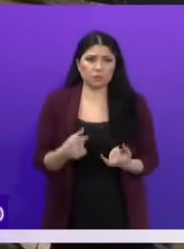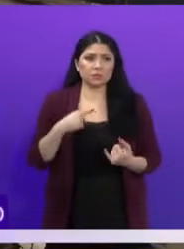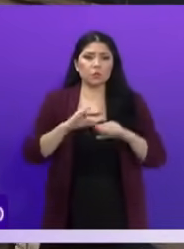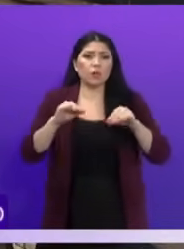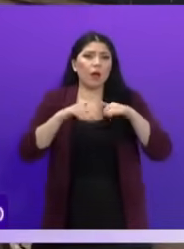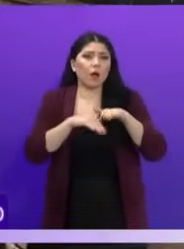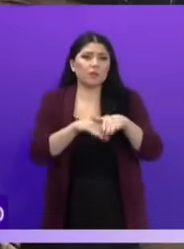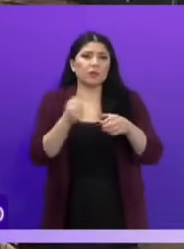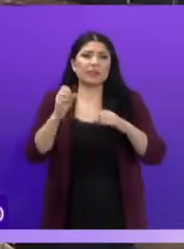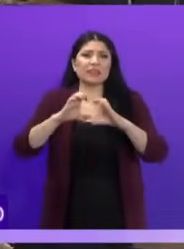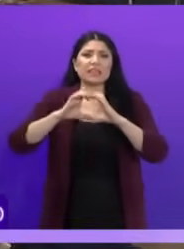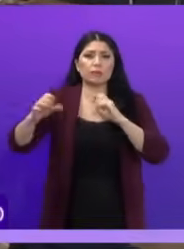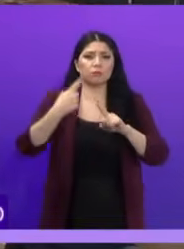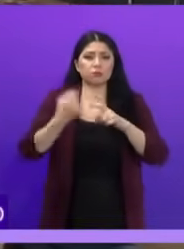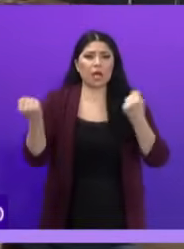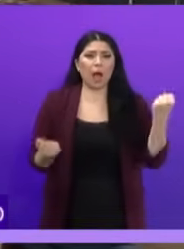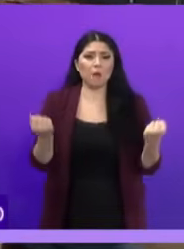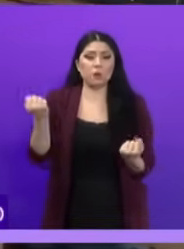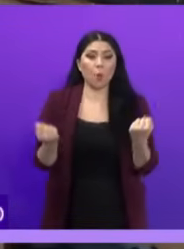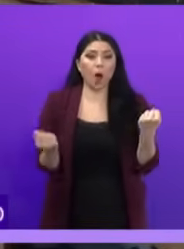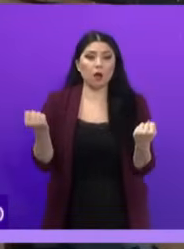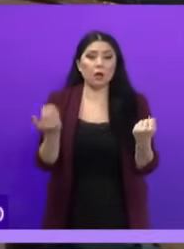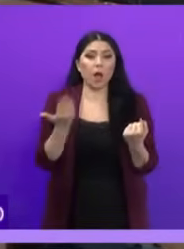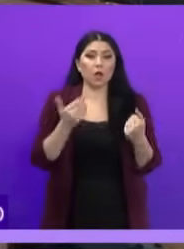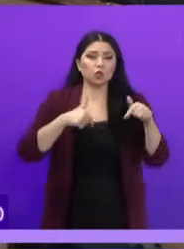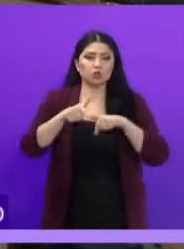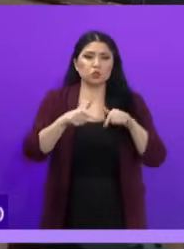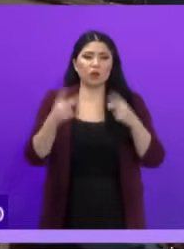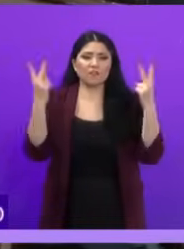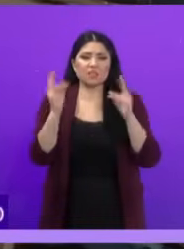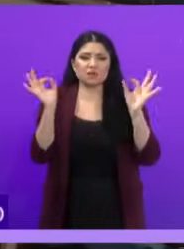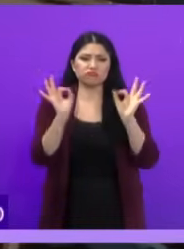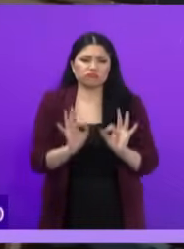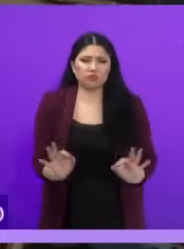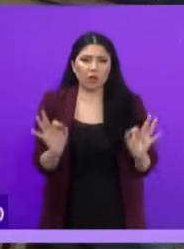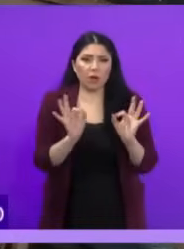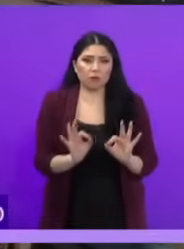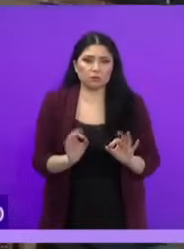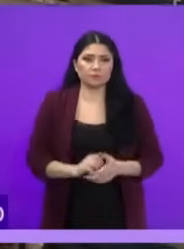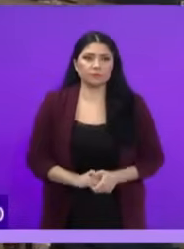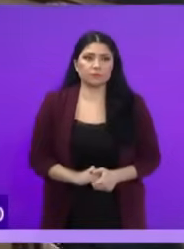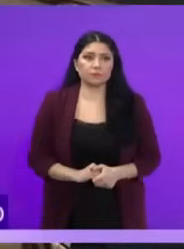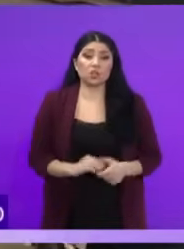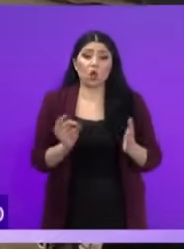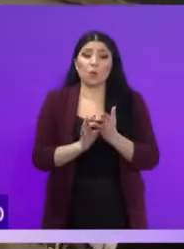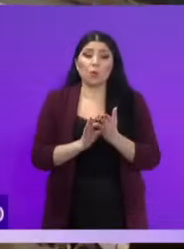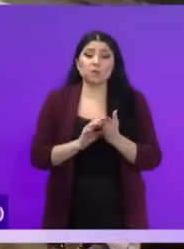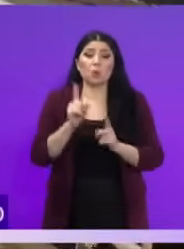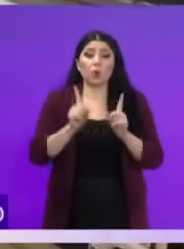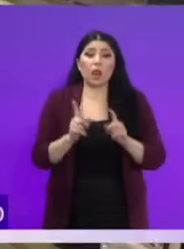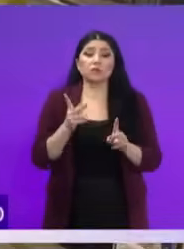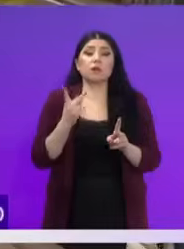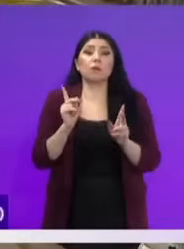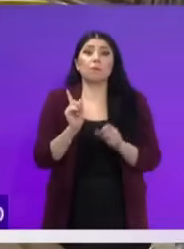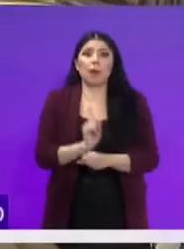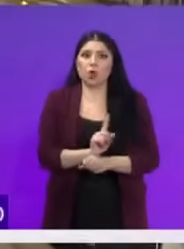întregi de tiruri și camioane care circulă cu o viteză foarte redusă și au propus fie să nu circule deloc și să